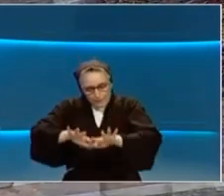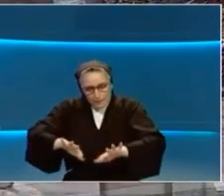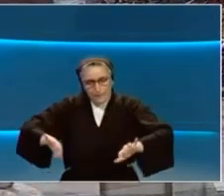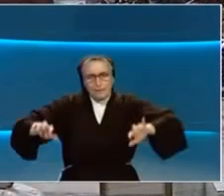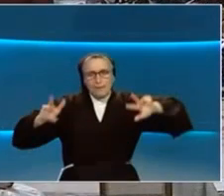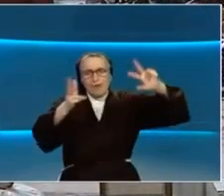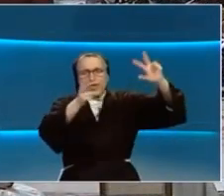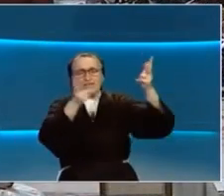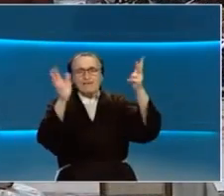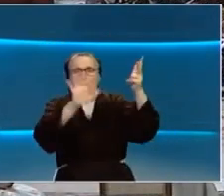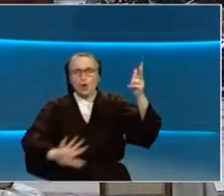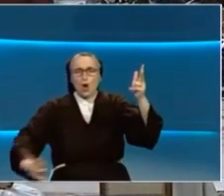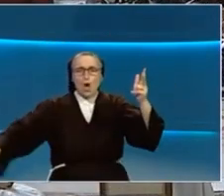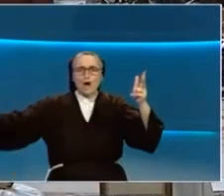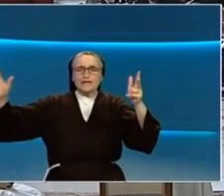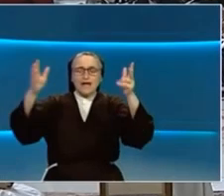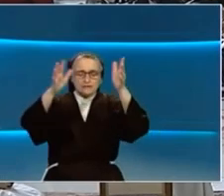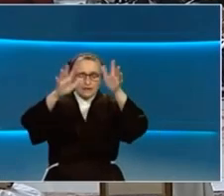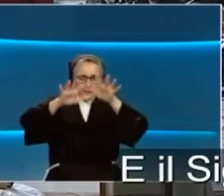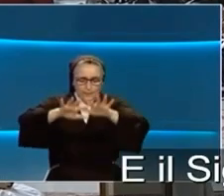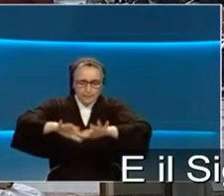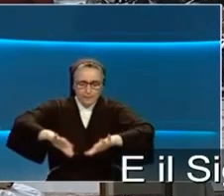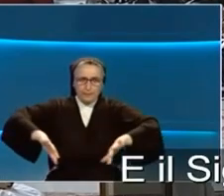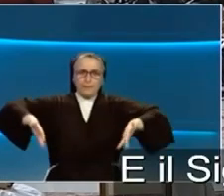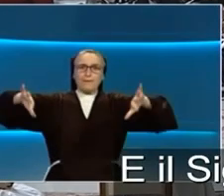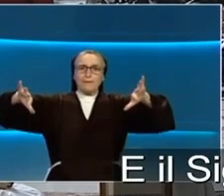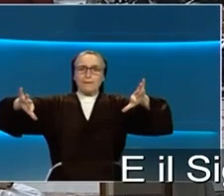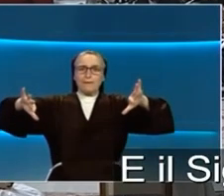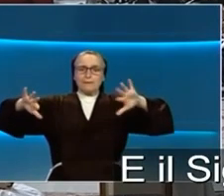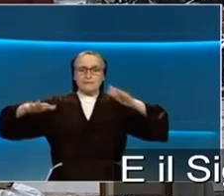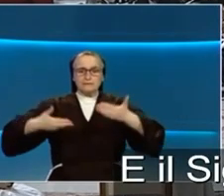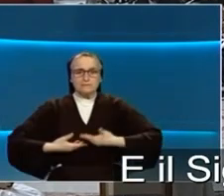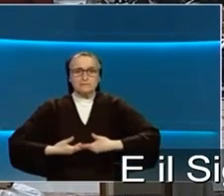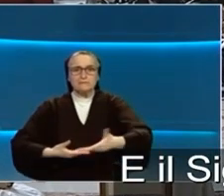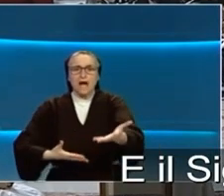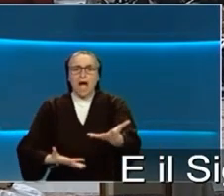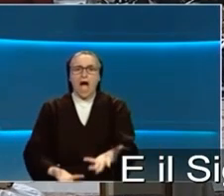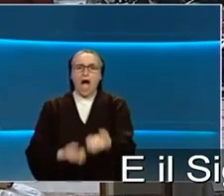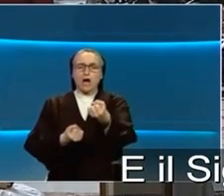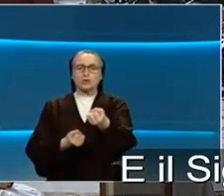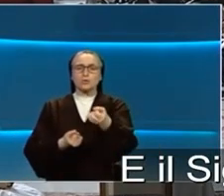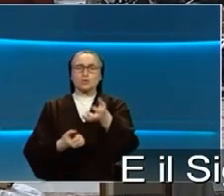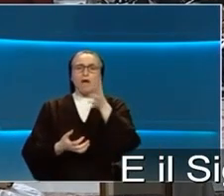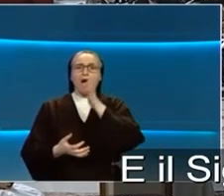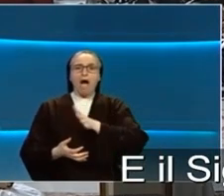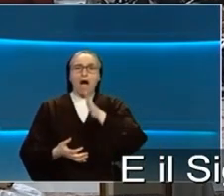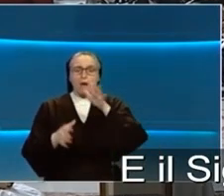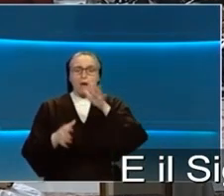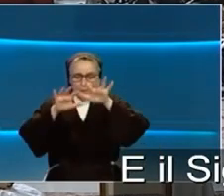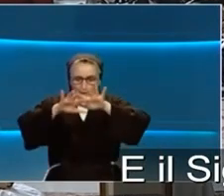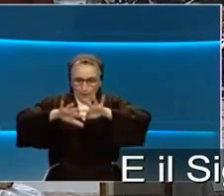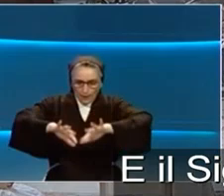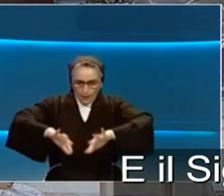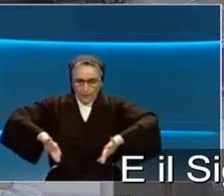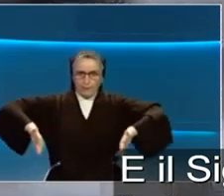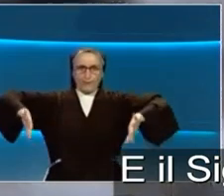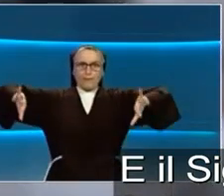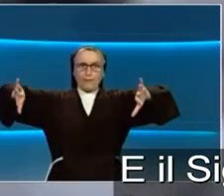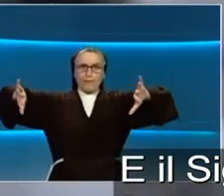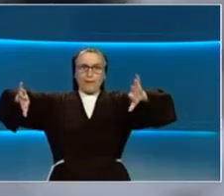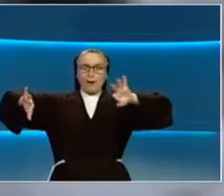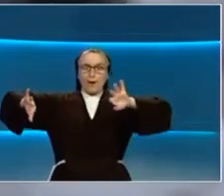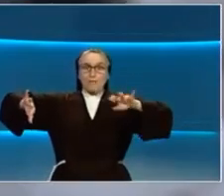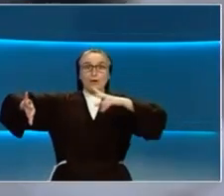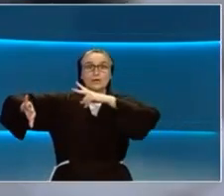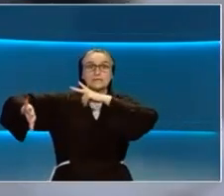con un forte vento d'oriente, rendendolo asciutto. Le acque si divisero.